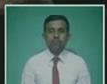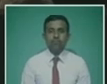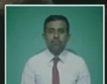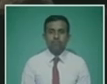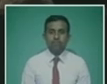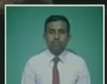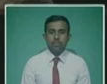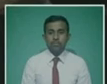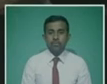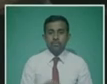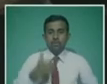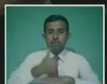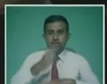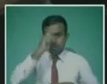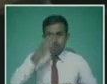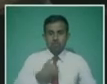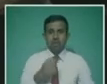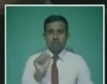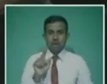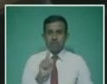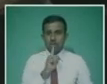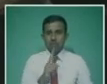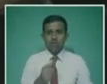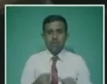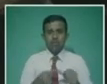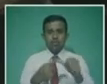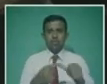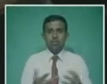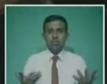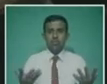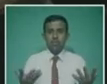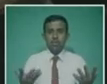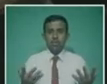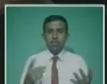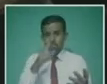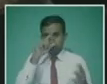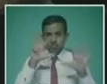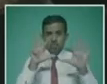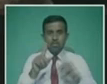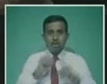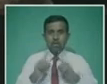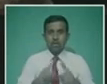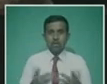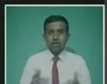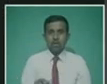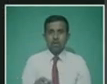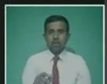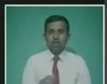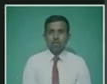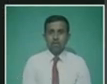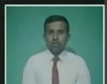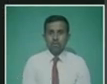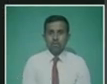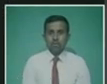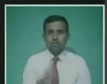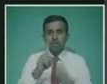ගරු කතානායකතුමනි මගේ නම කියපුවාම මට ඒකට උත්තරයක් දෙන්න විදිහක් නැත්නම් මම මාස 9 මේ පාර්ලිමේන්තුවේ කතා කරලා නැහැ. නම කිව්වේ නැහැ. හේ ඔයගේ කතා